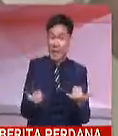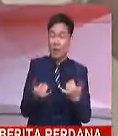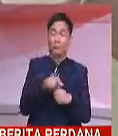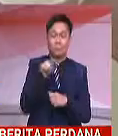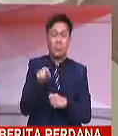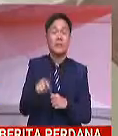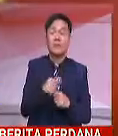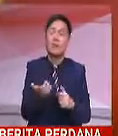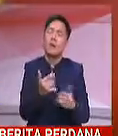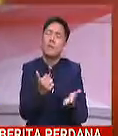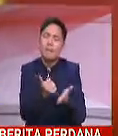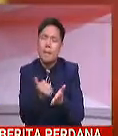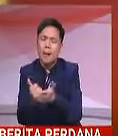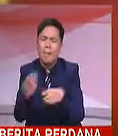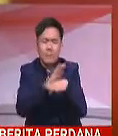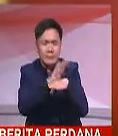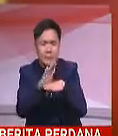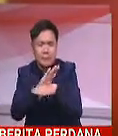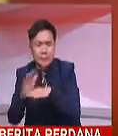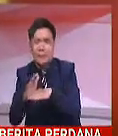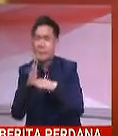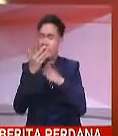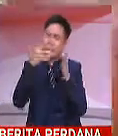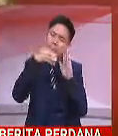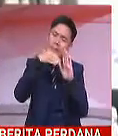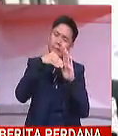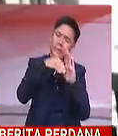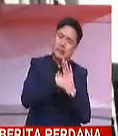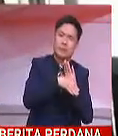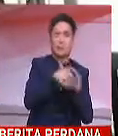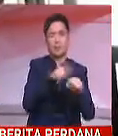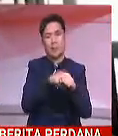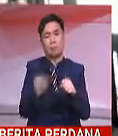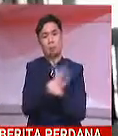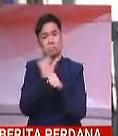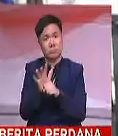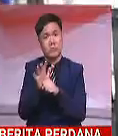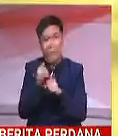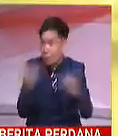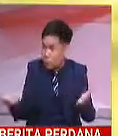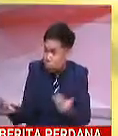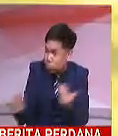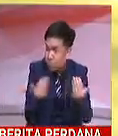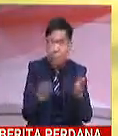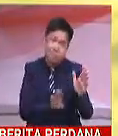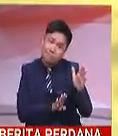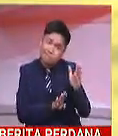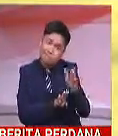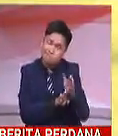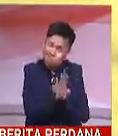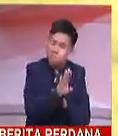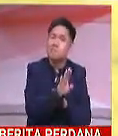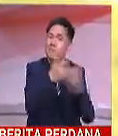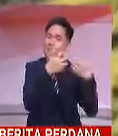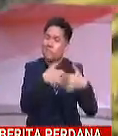bertujuan meringankan beban kewangan perniagaan, ekoran penularan wabak COVID-19 dan meningkatkan produktiviti pengeluaran